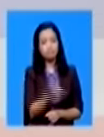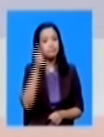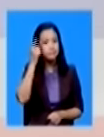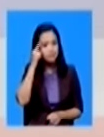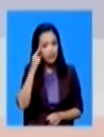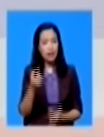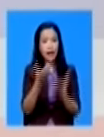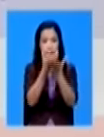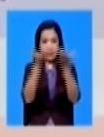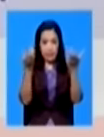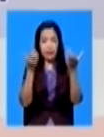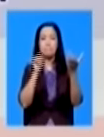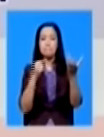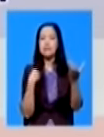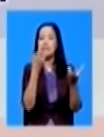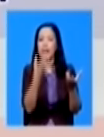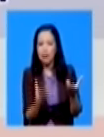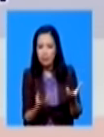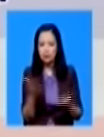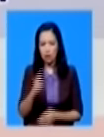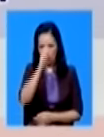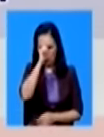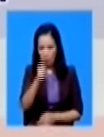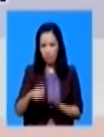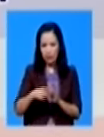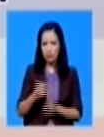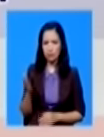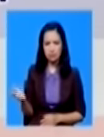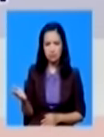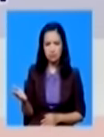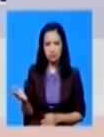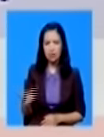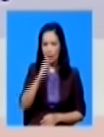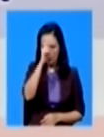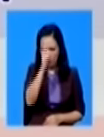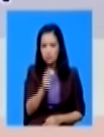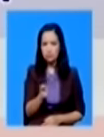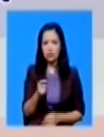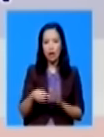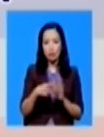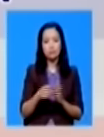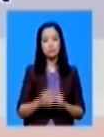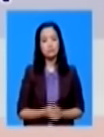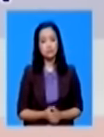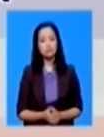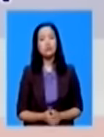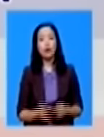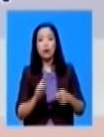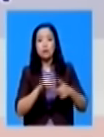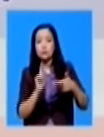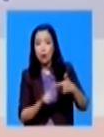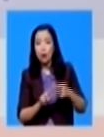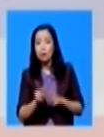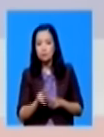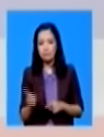ท้จะตายมีอะไรบ้างหนึ่งต้องมีการเข้าร่วมเหตุผลคนอื่นเขาบ้างมากกว่าบุคคลนะอันที่สองคือต้องรู้จักการประนีประน